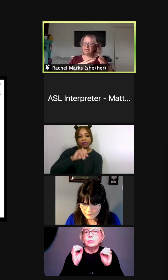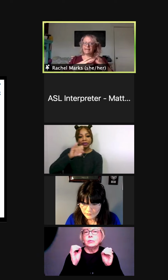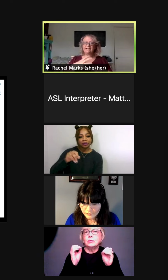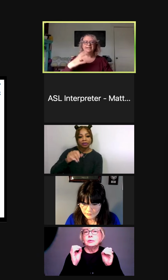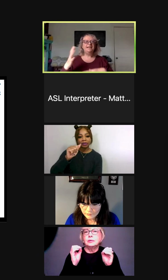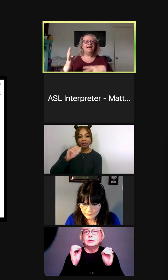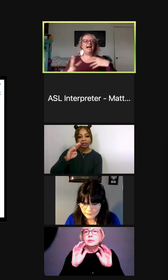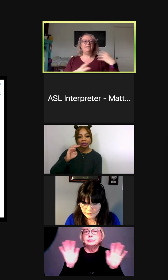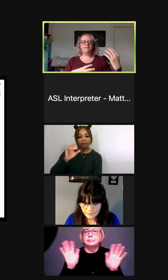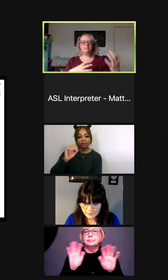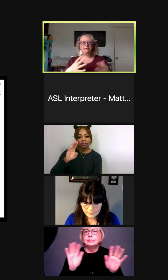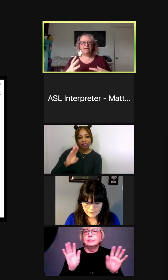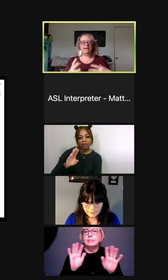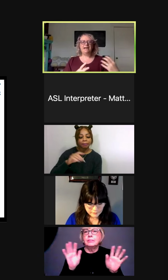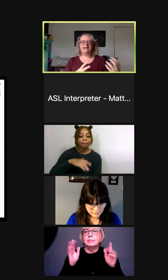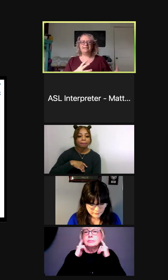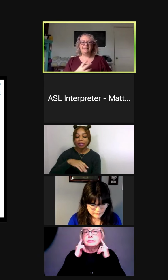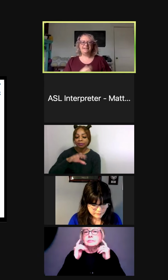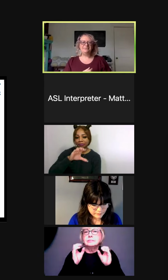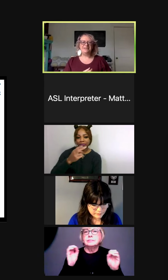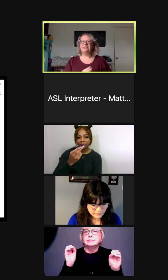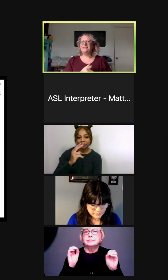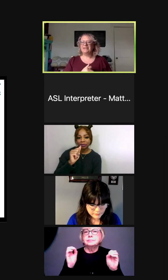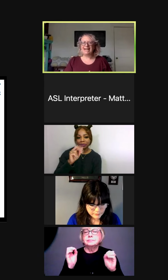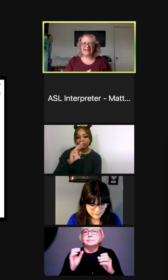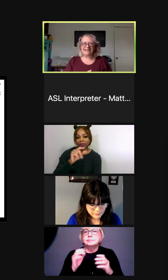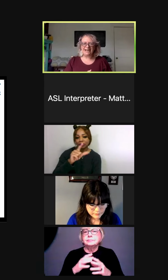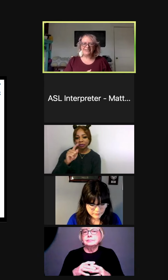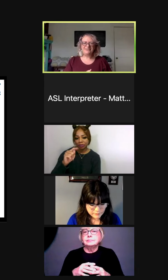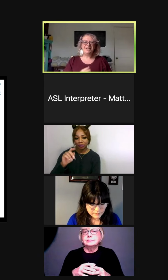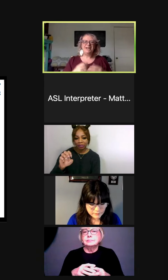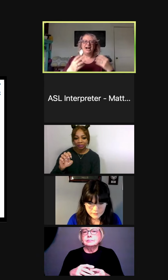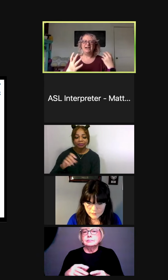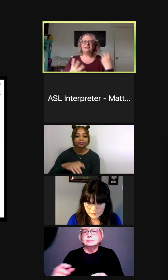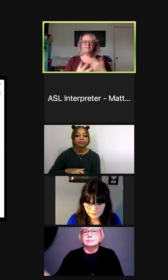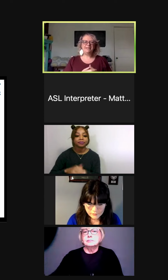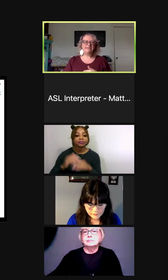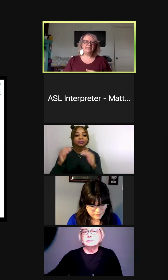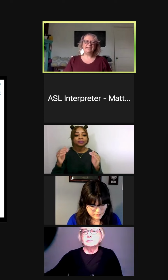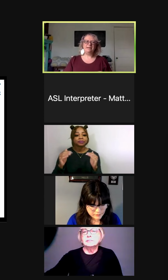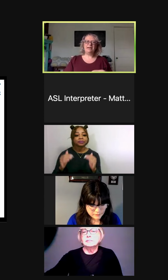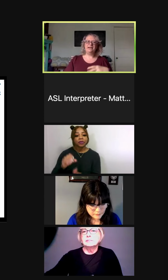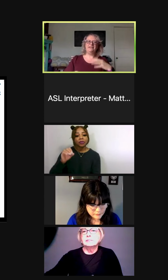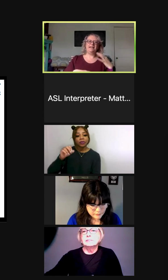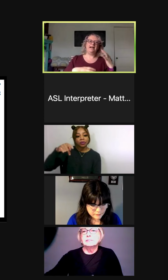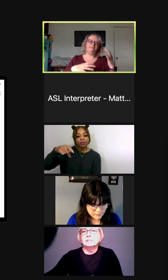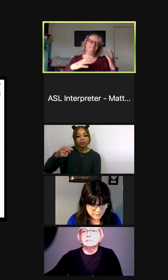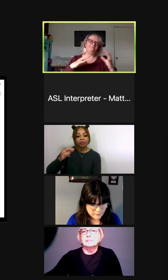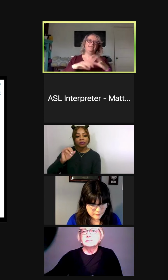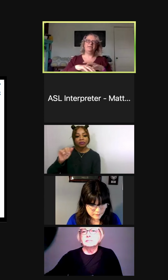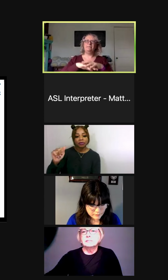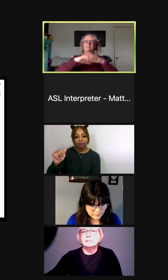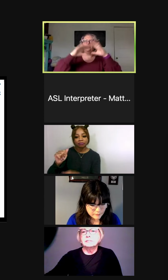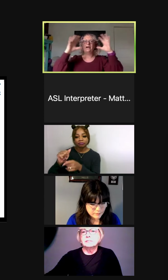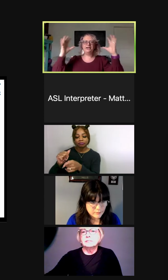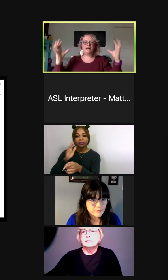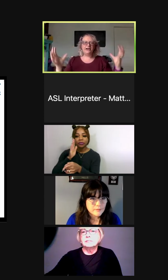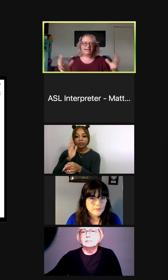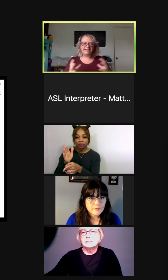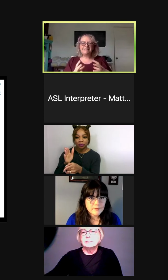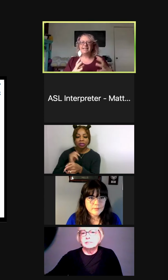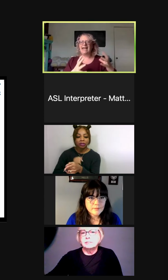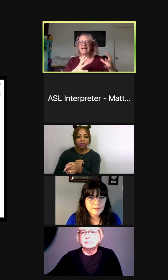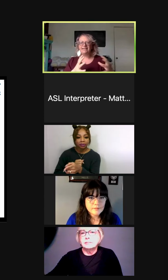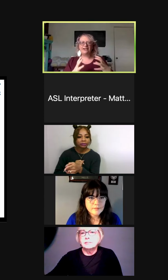malentendantes. Nous allons ensuite prendre une pause. et ensuite, nous allons rencontrer Ofira Kalov qui va nous parler du